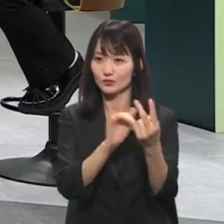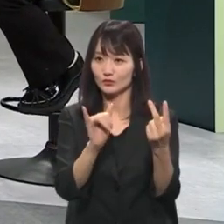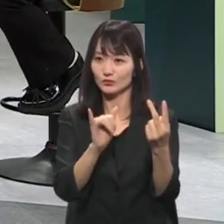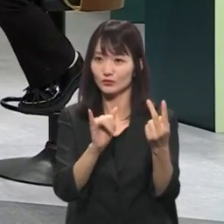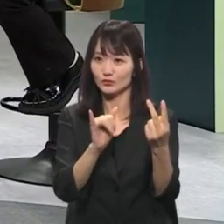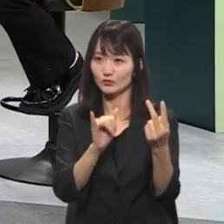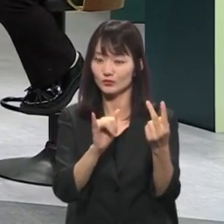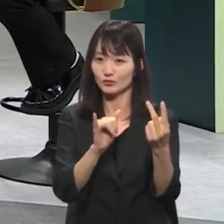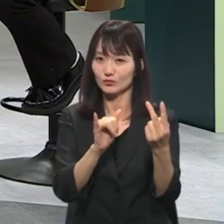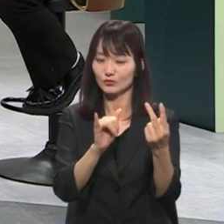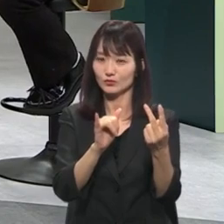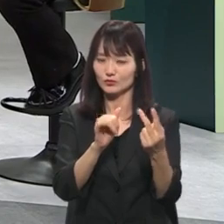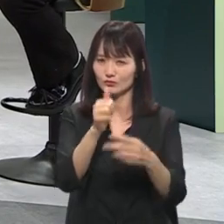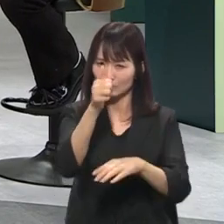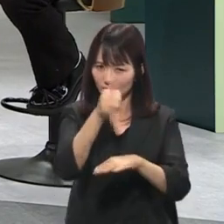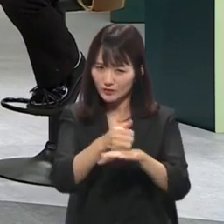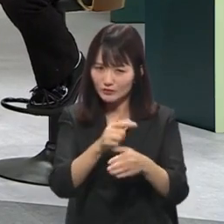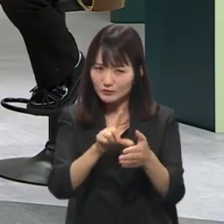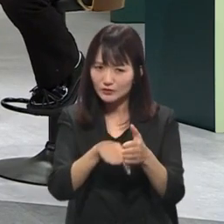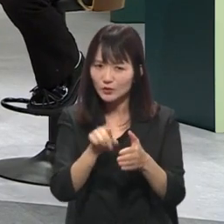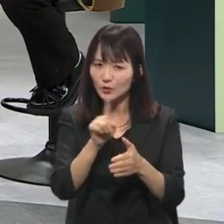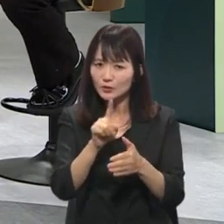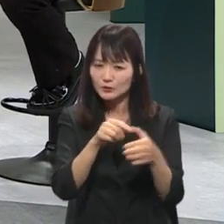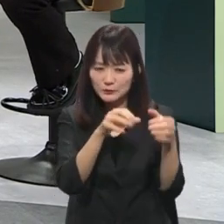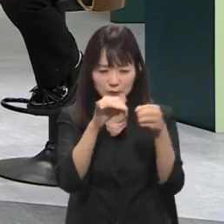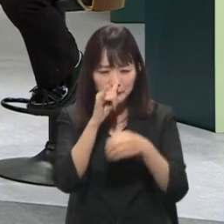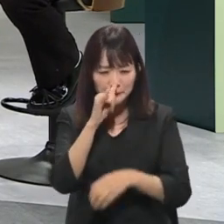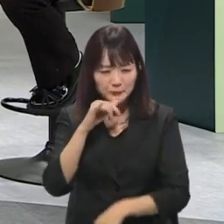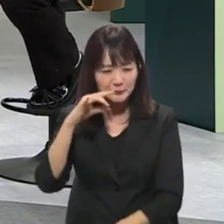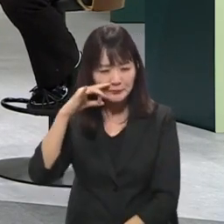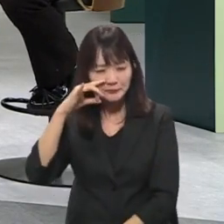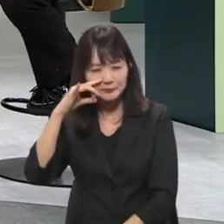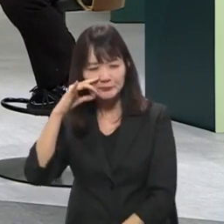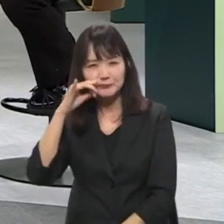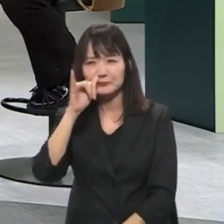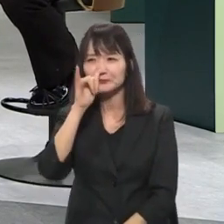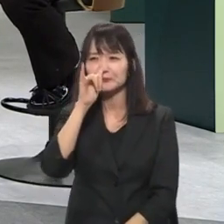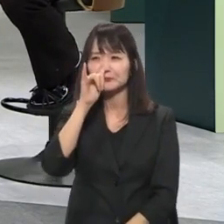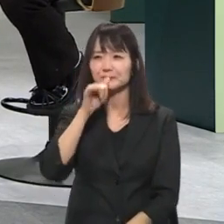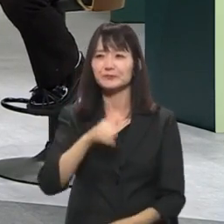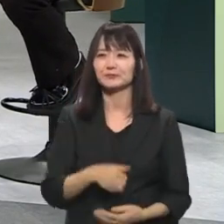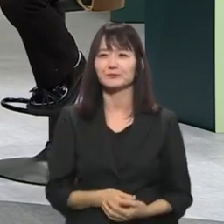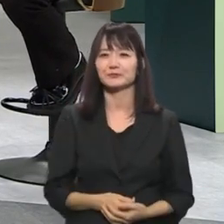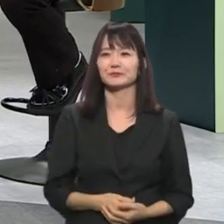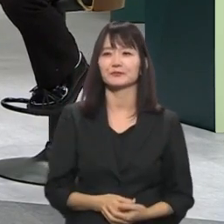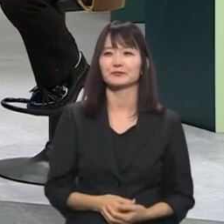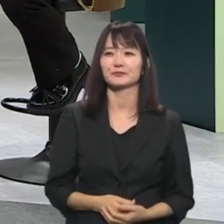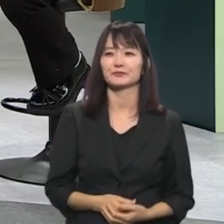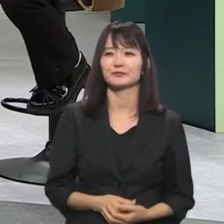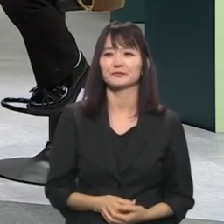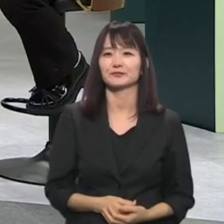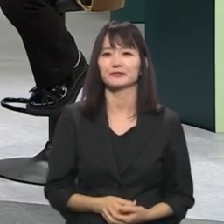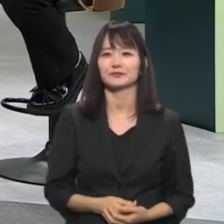엔딩 크레딧이 올라오고 있을 때 어떤 대화를 나눌까 저희가 항상 호기심을 갖고 있었어요 그러다가 이렇게